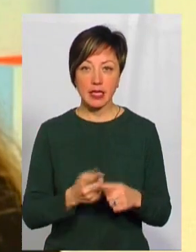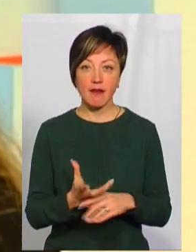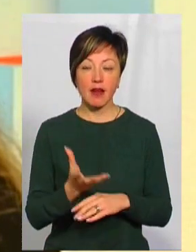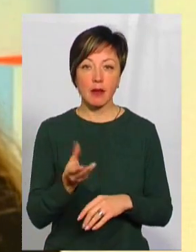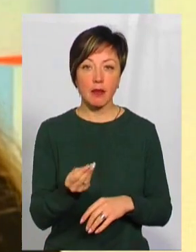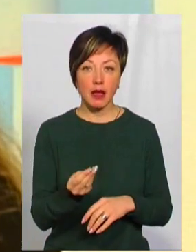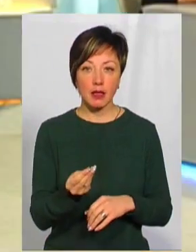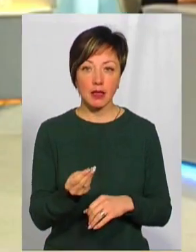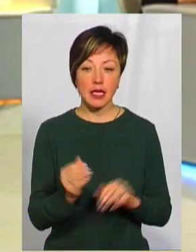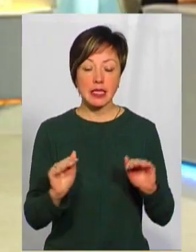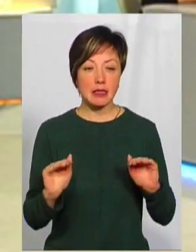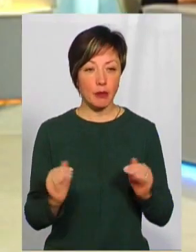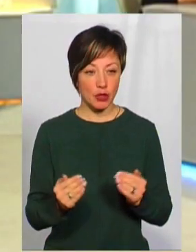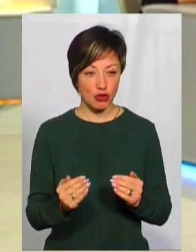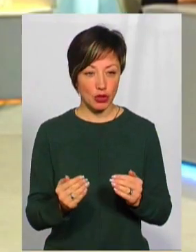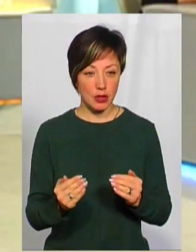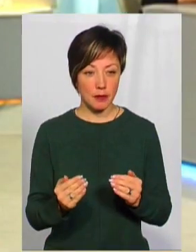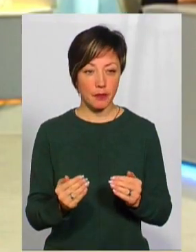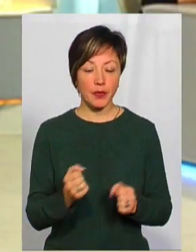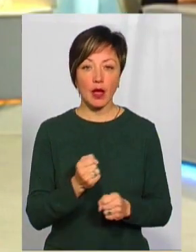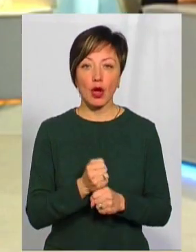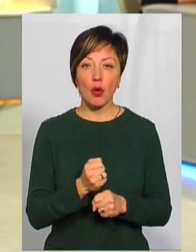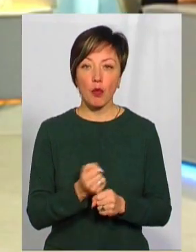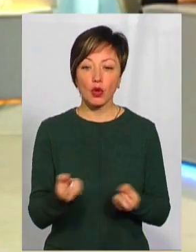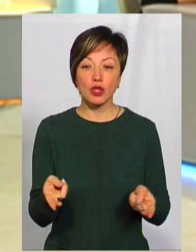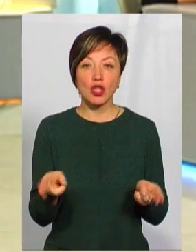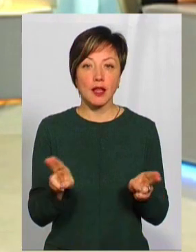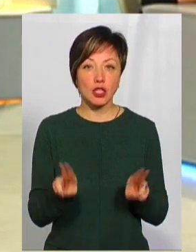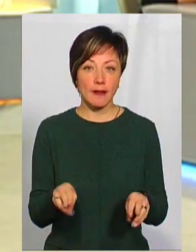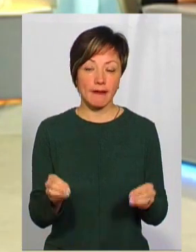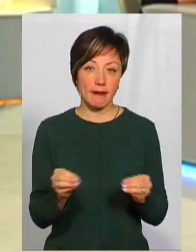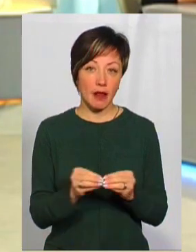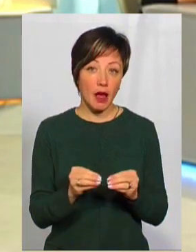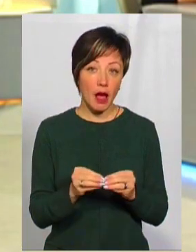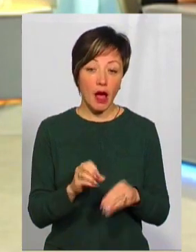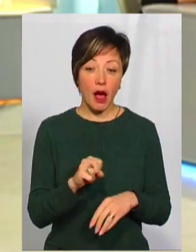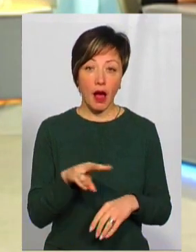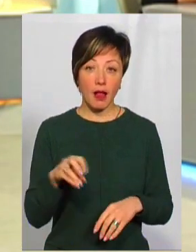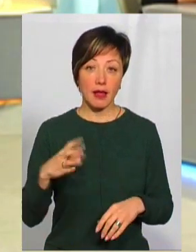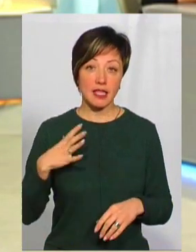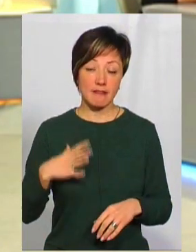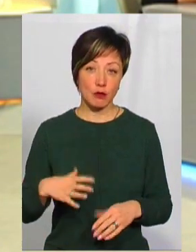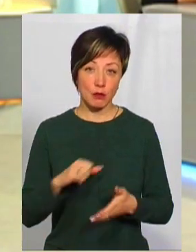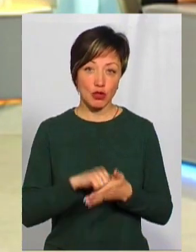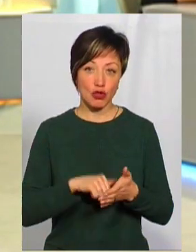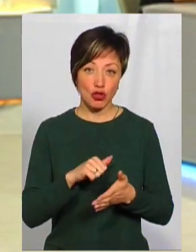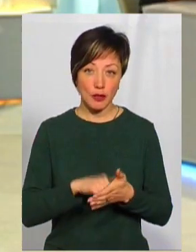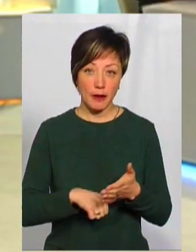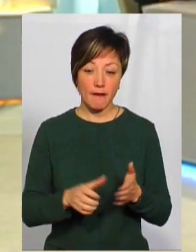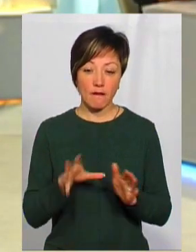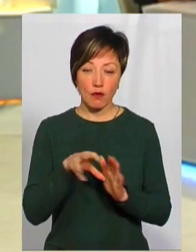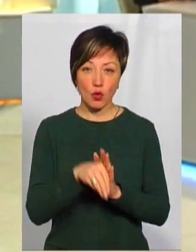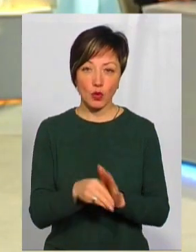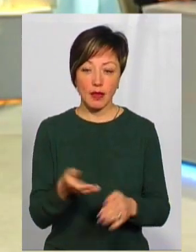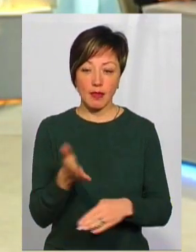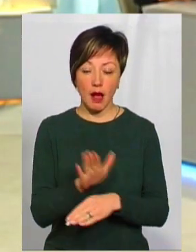виплати зменшилися. Робота залишилася та ж сама, але з вимушених причин довелося